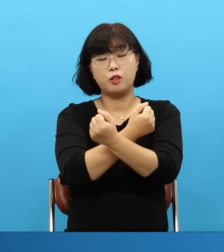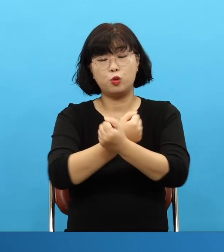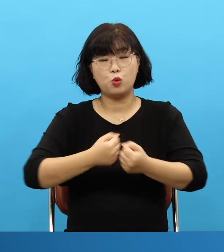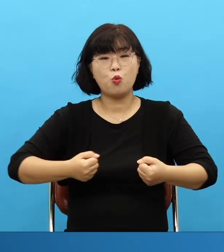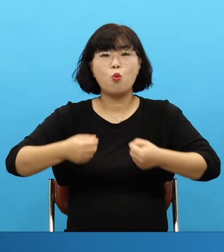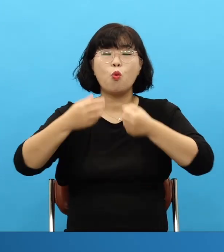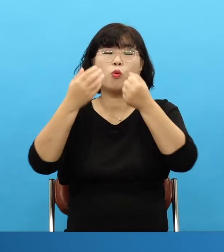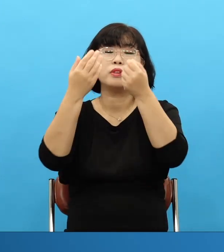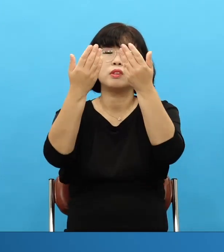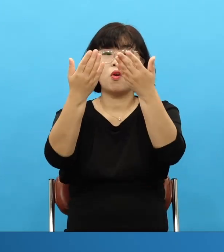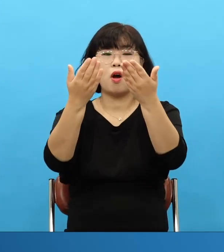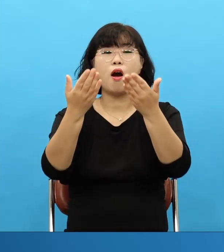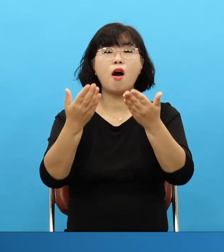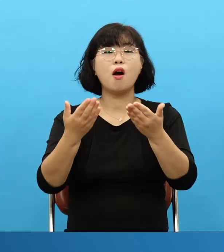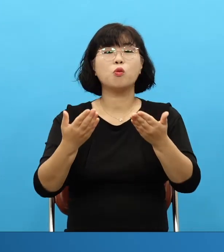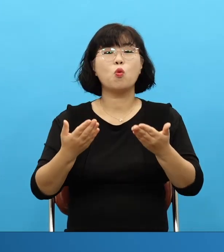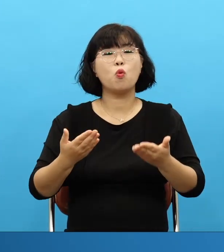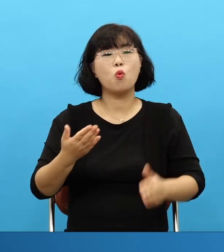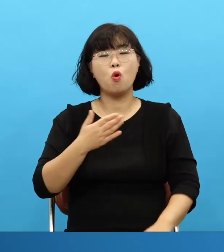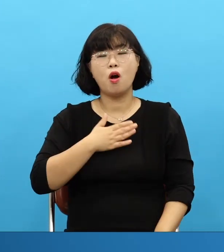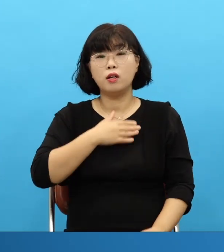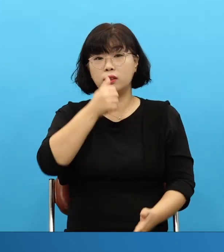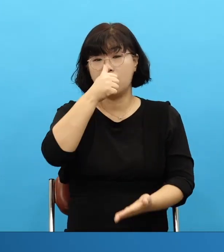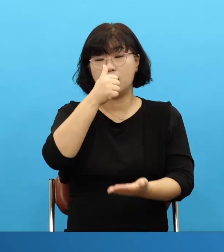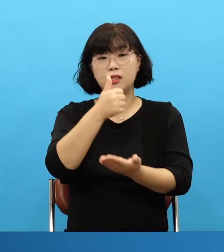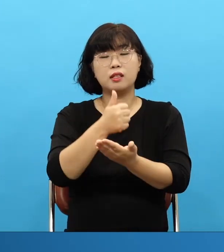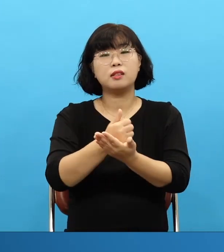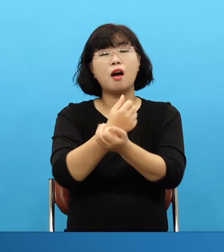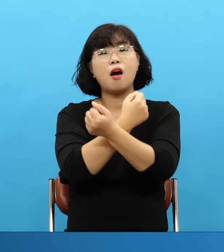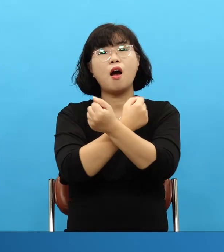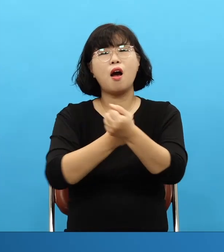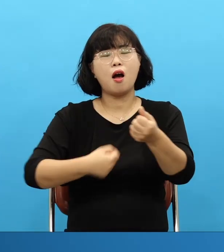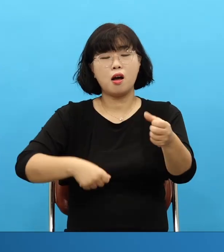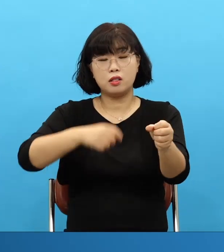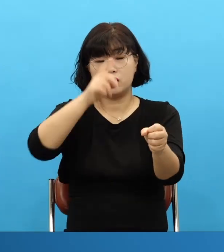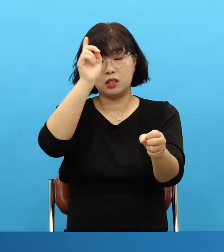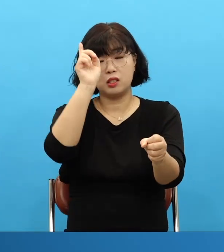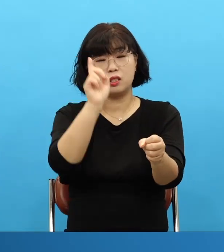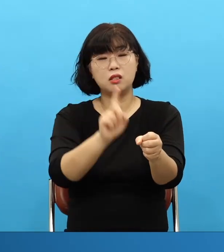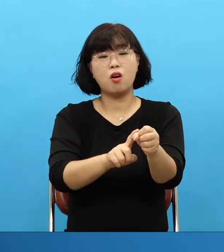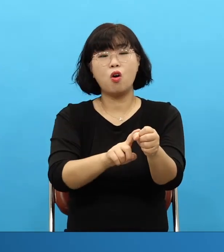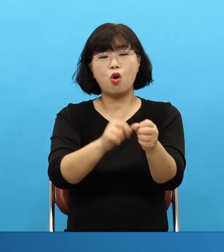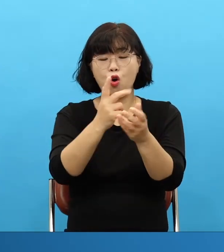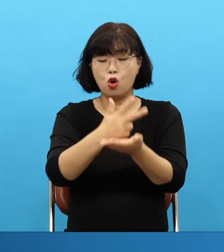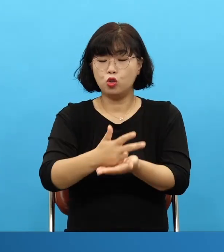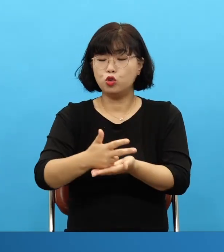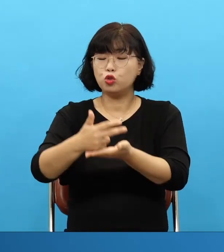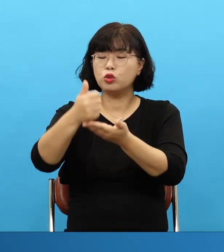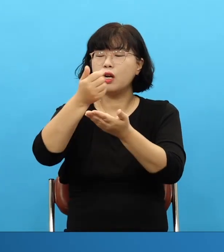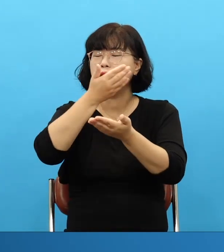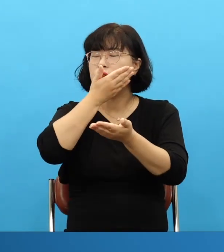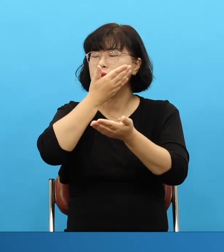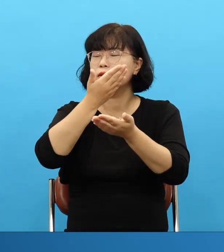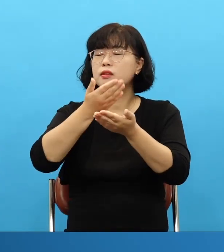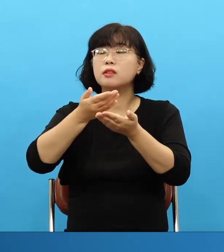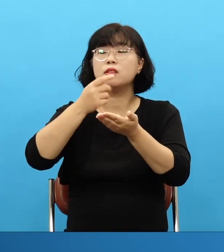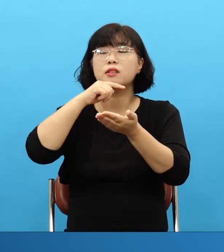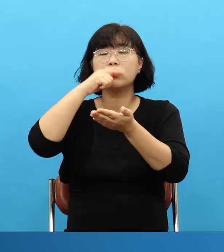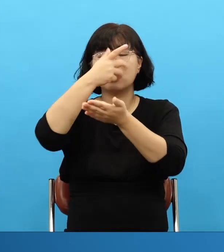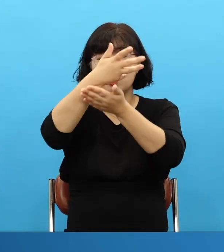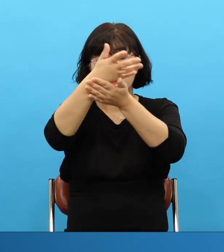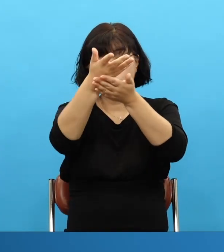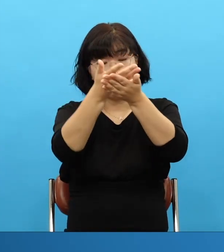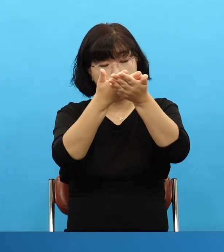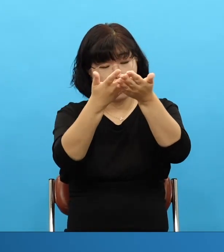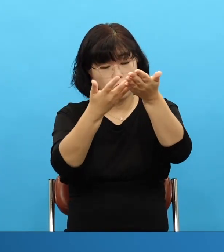나를 용서하고 내 죄 사하시며 주가 흘리신